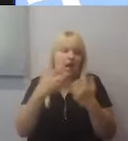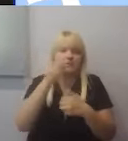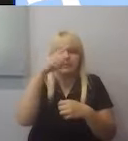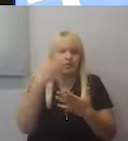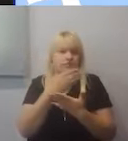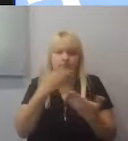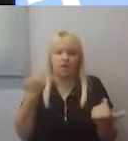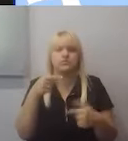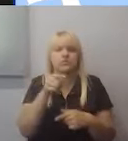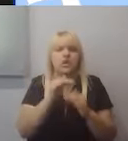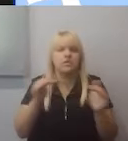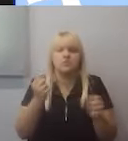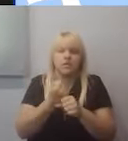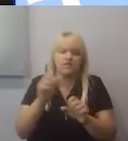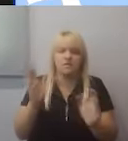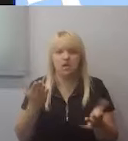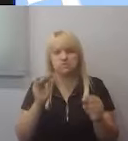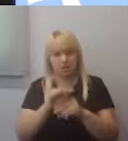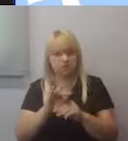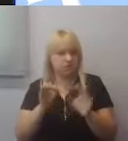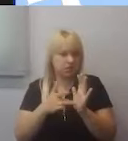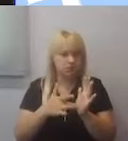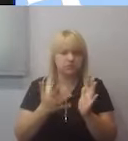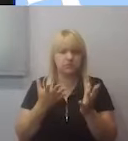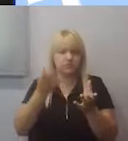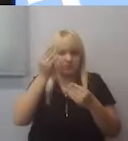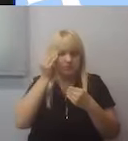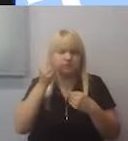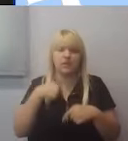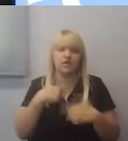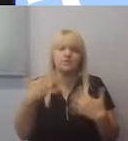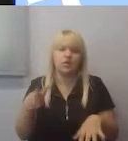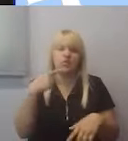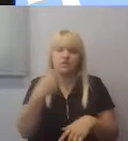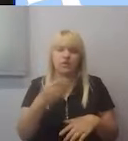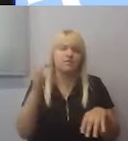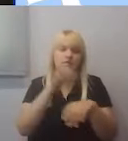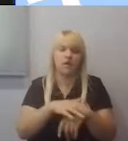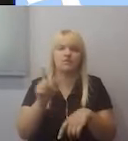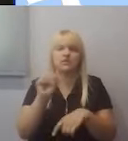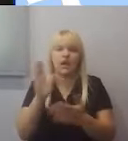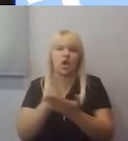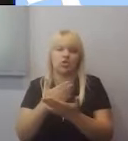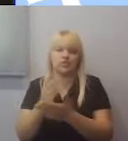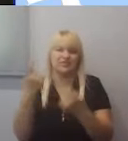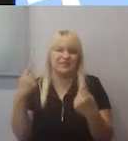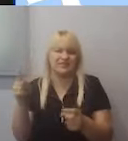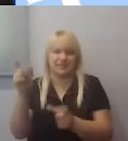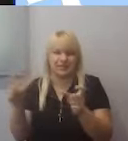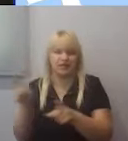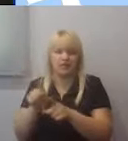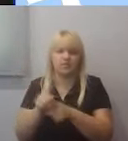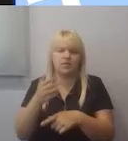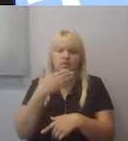tiek apgūts papildus šobrīd es jau minēju ka faktiski mēs esam atšķirīgi no citiem mums arī nav paramediķu mūsu